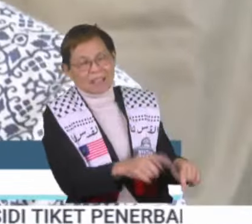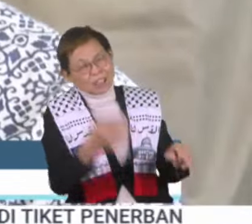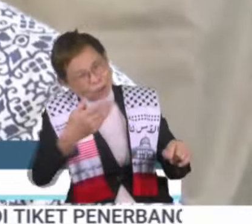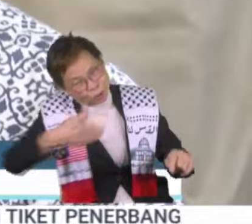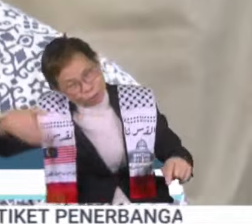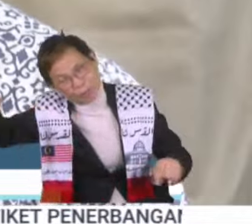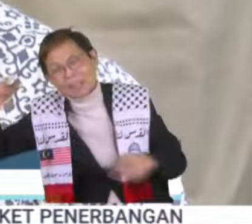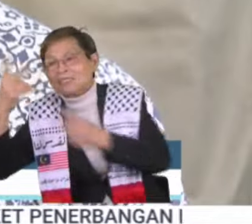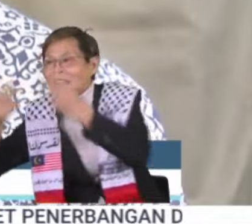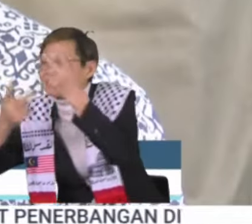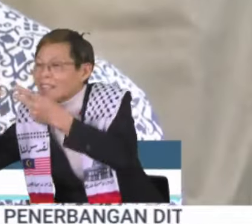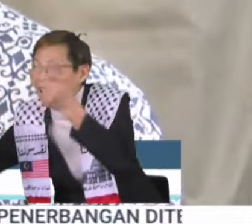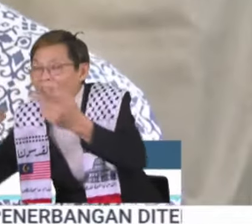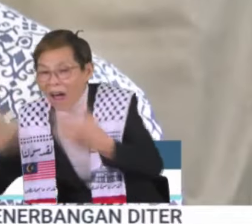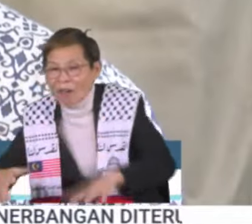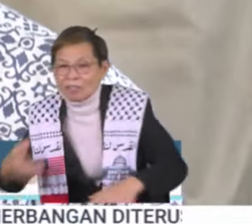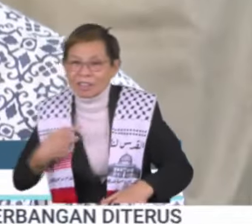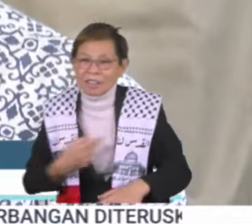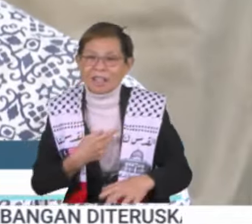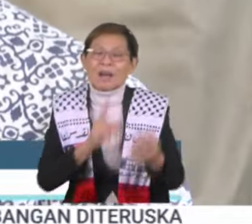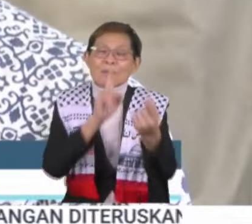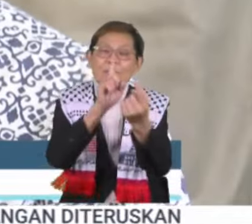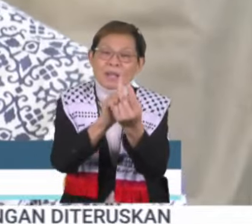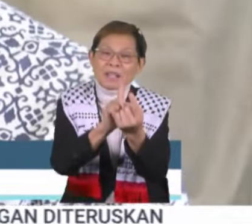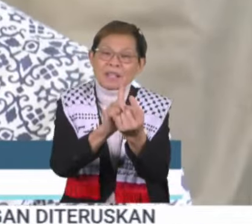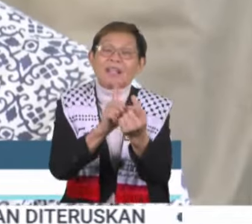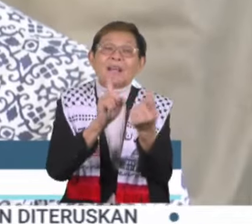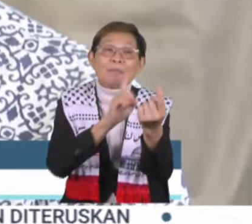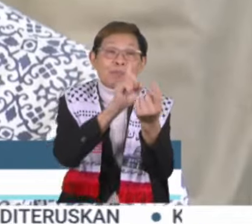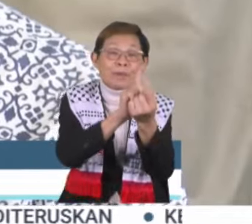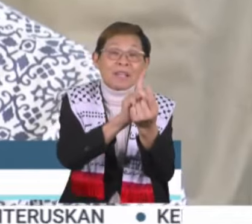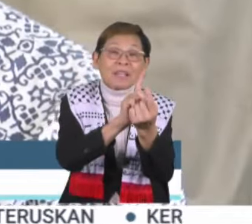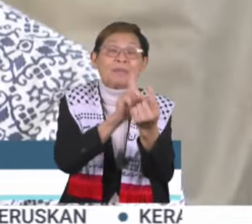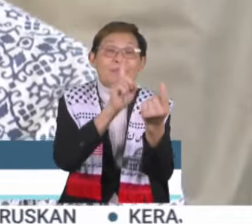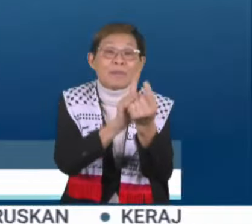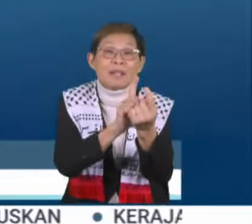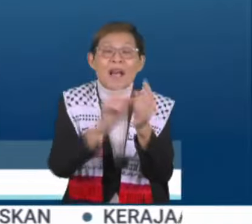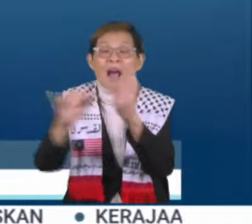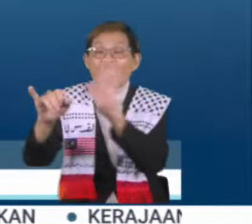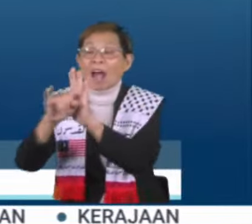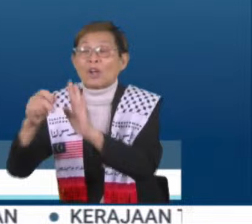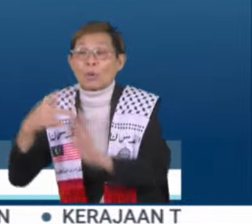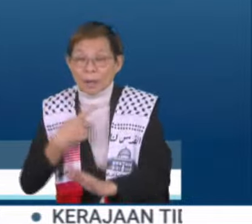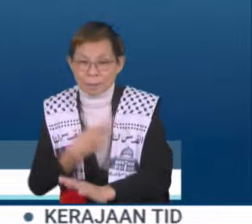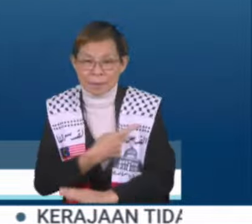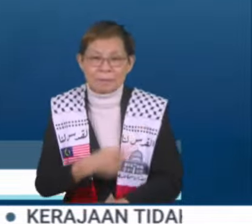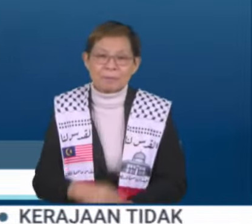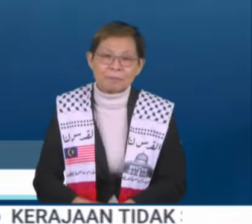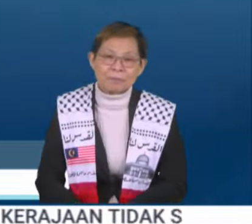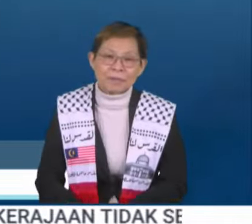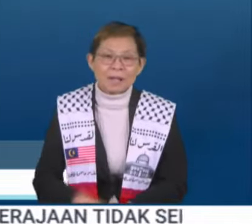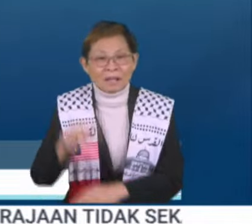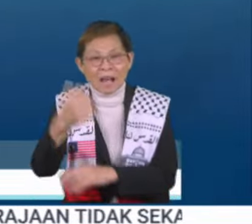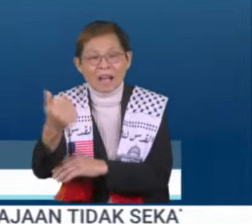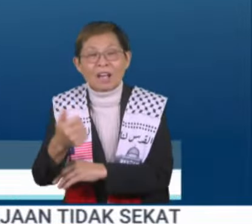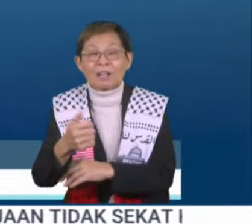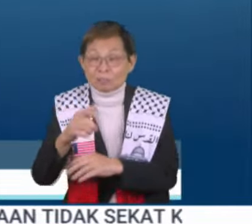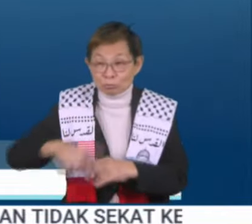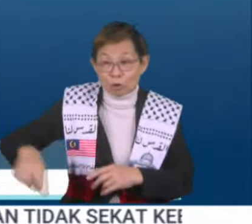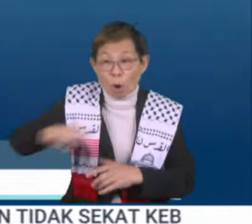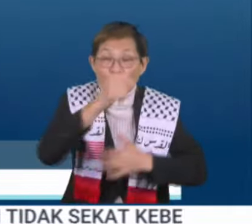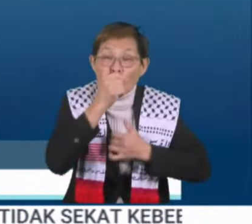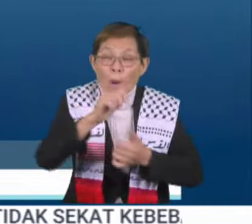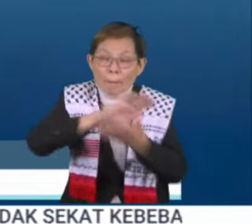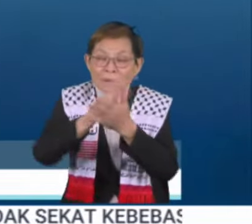Kemudian kita adakan meet and greet juga dengan ikon kami, Ustazah Fahatul Faruzah. Selain itu, orang ramai yang berminat